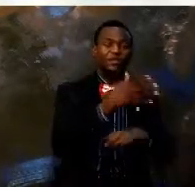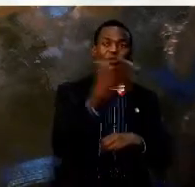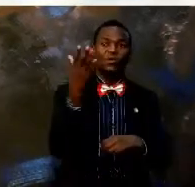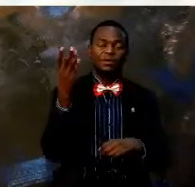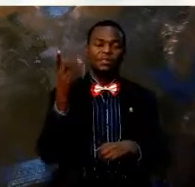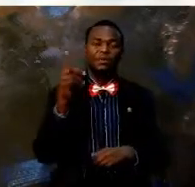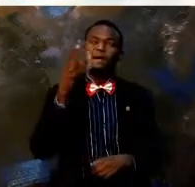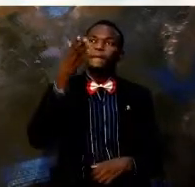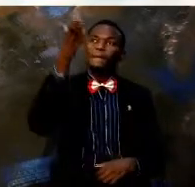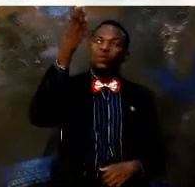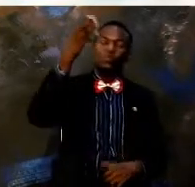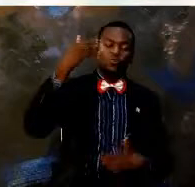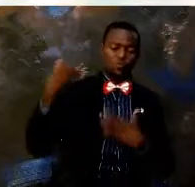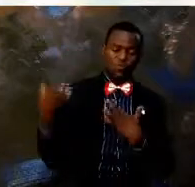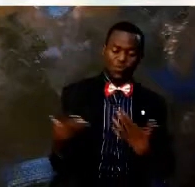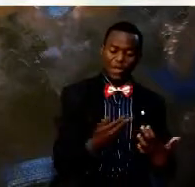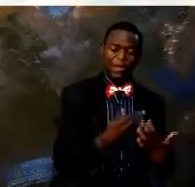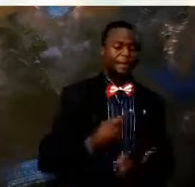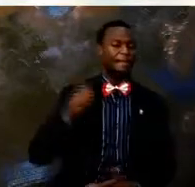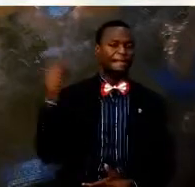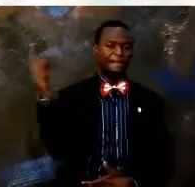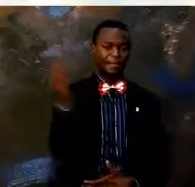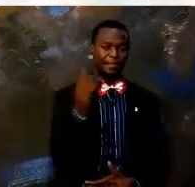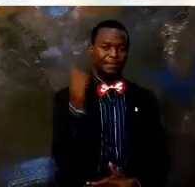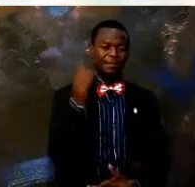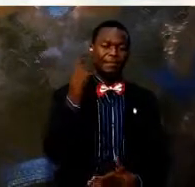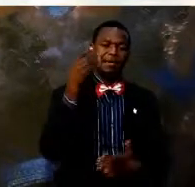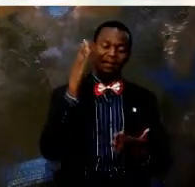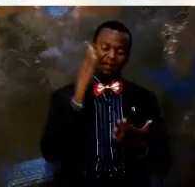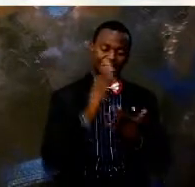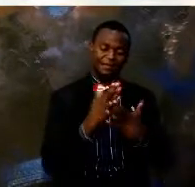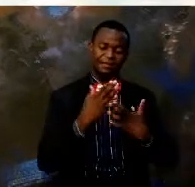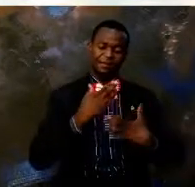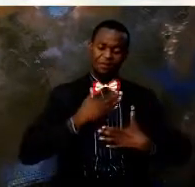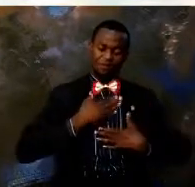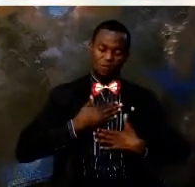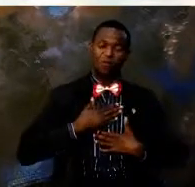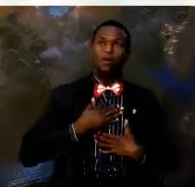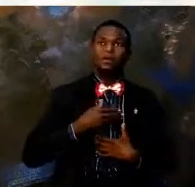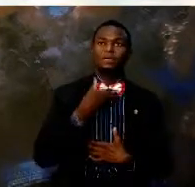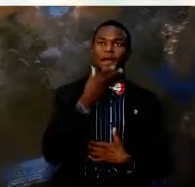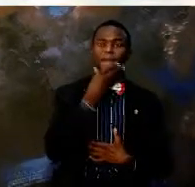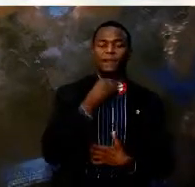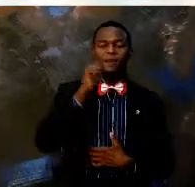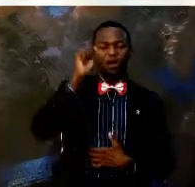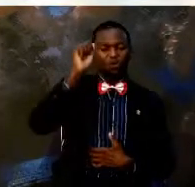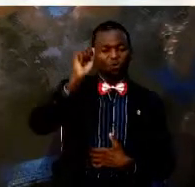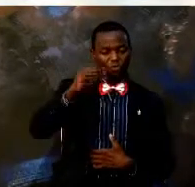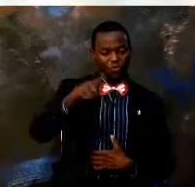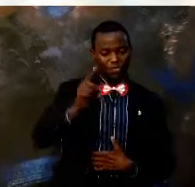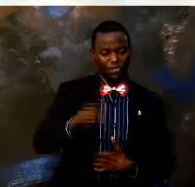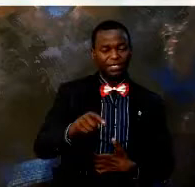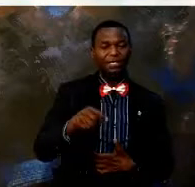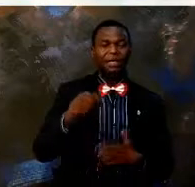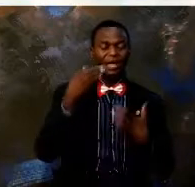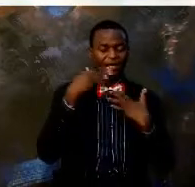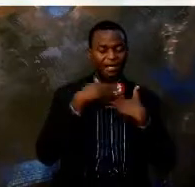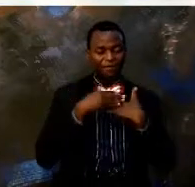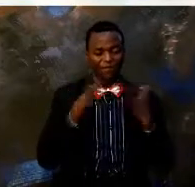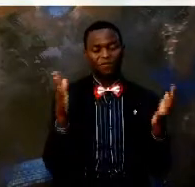wowote, Mungu mwana pekee aliye katika kifua cha Baba, huyu ndiye